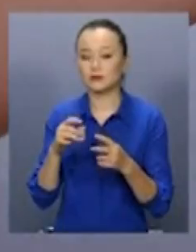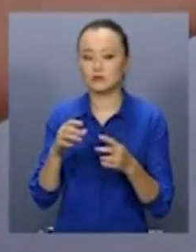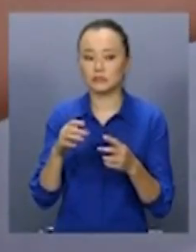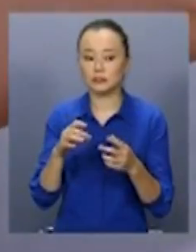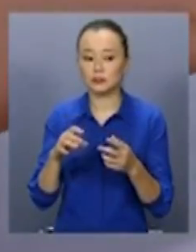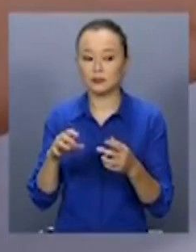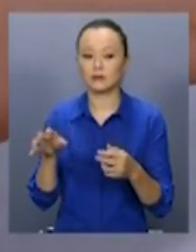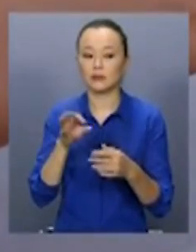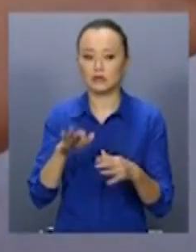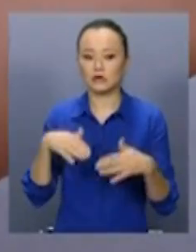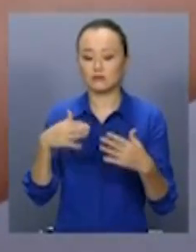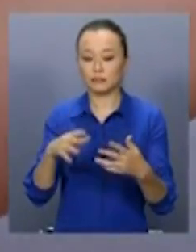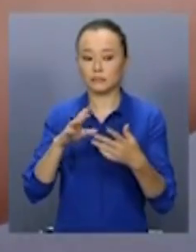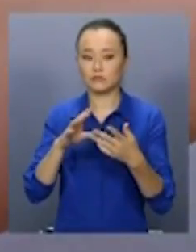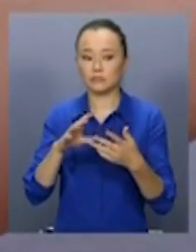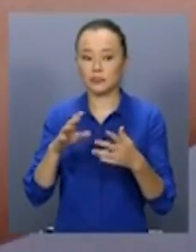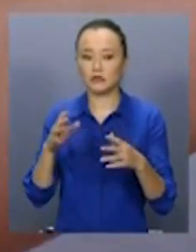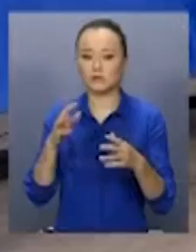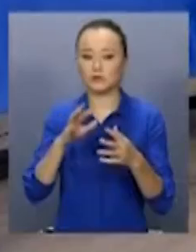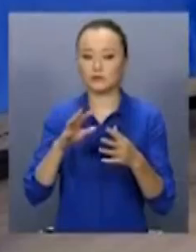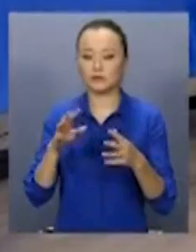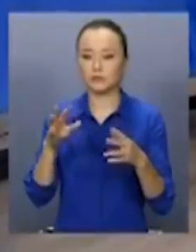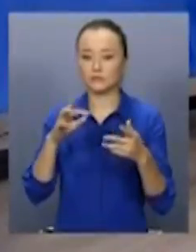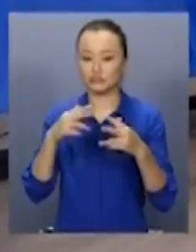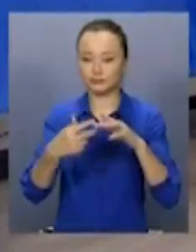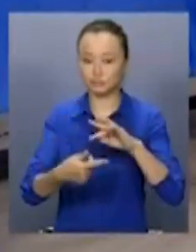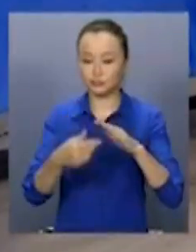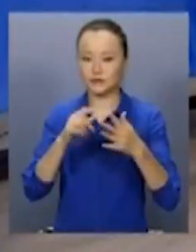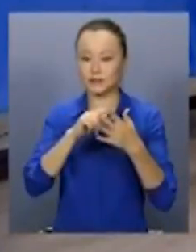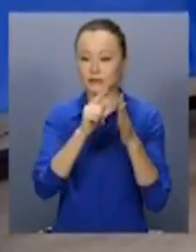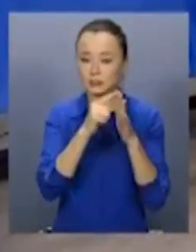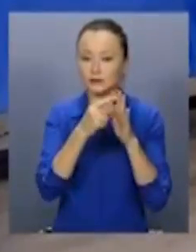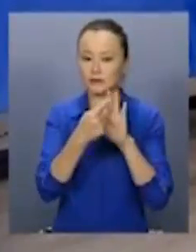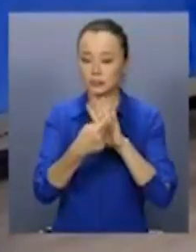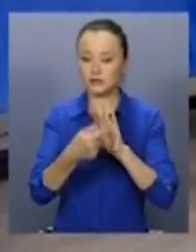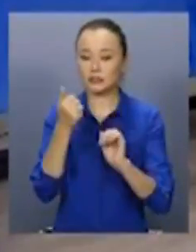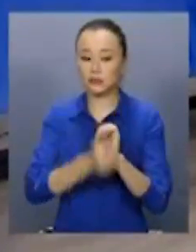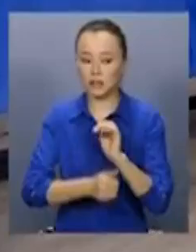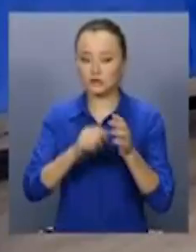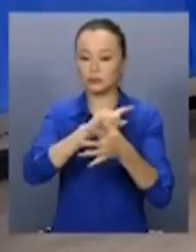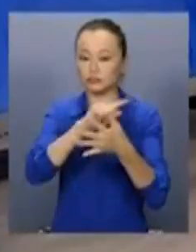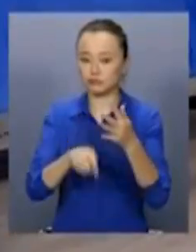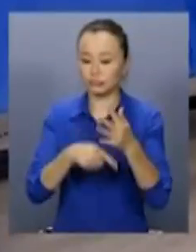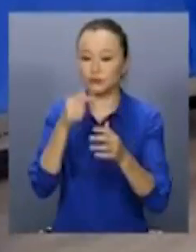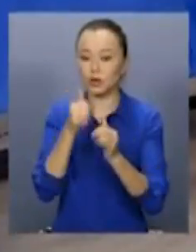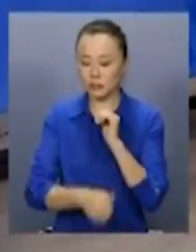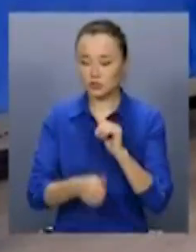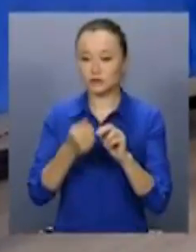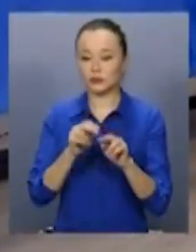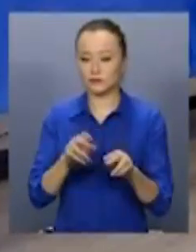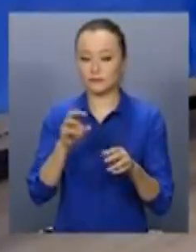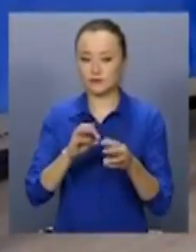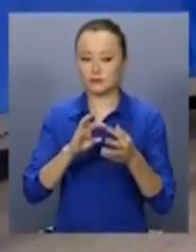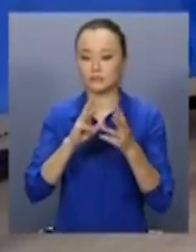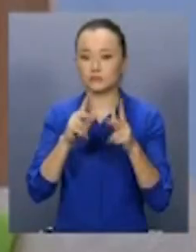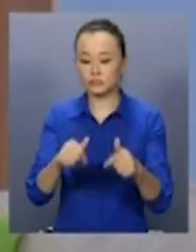ортан саусақпен 15 рет жасаймыз, ортан саусаққа ауысамыз. Былай енді? Енді осылай, енді осылай жасаймыз. Мына жердің барлығы бос кеттер,